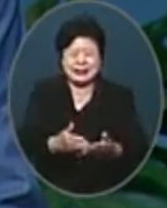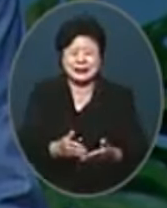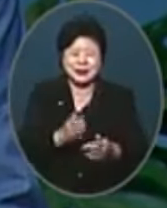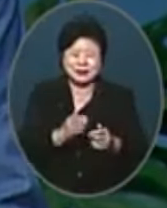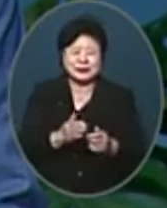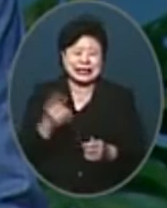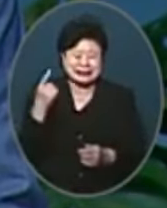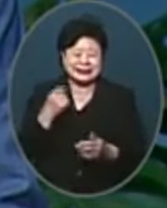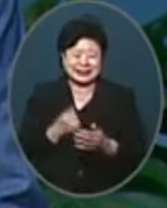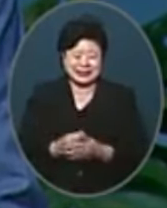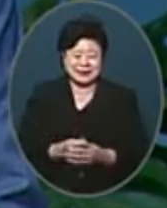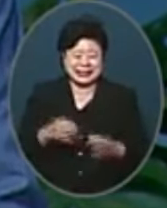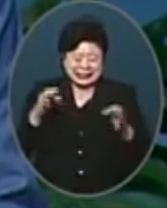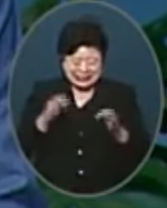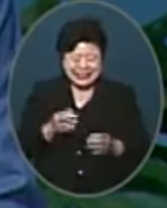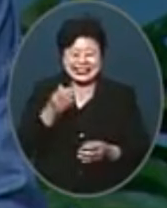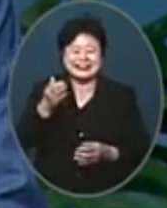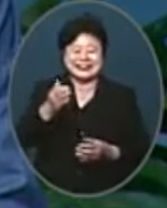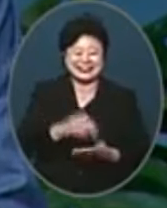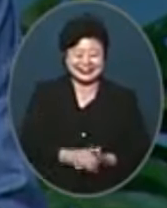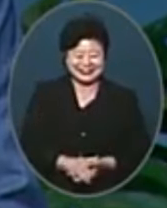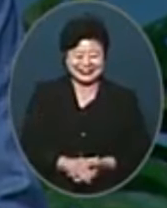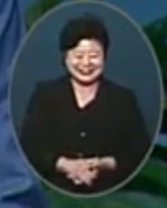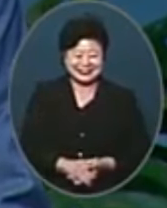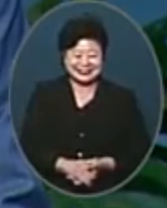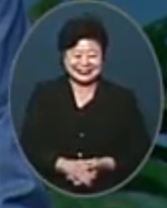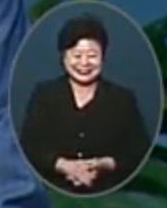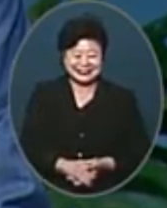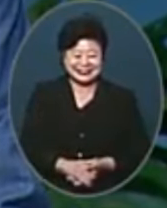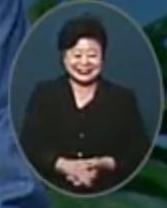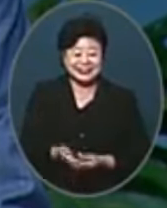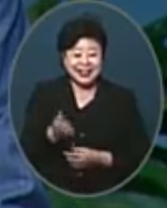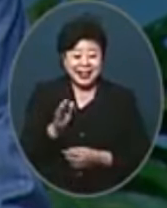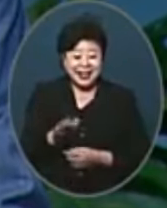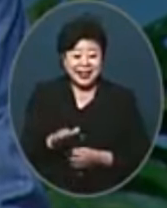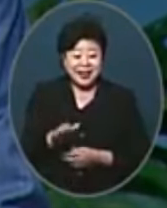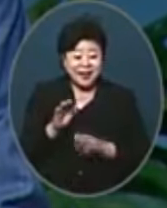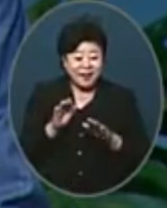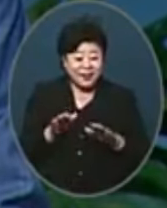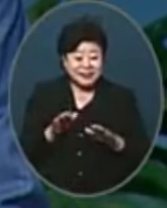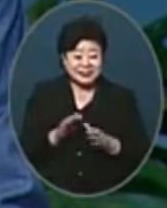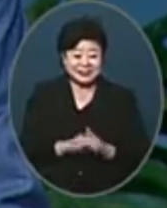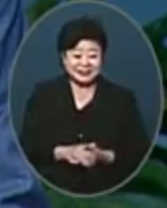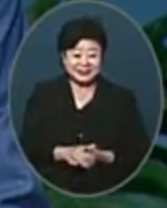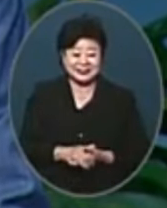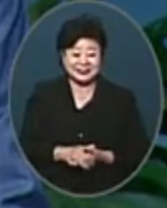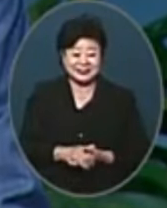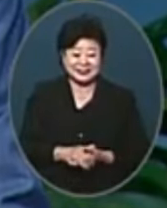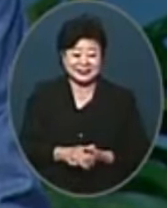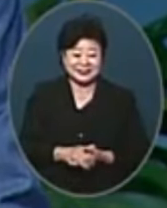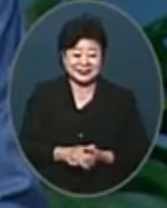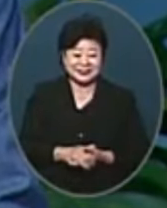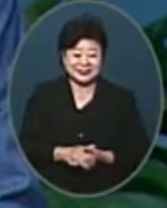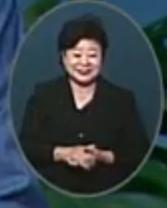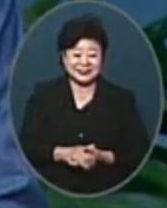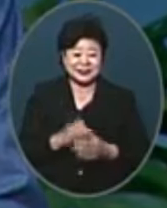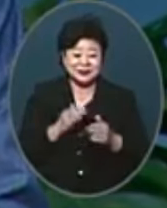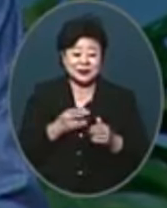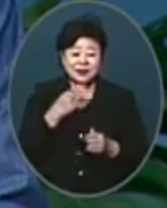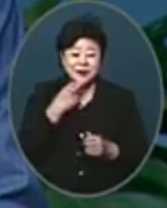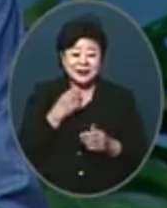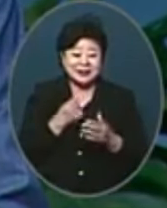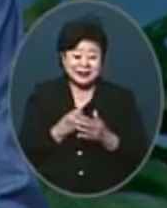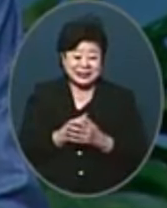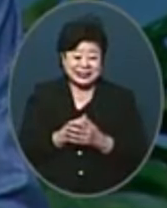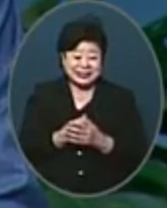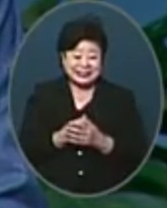했어요. 짧게 했다고. 그런데 오늘은 그런 부탁을